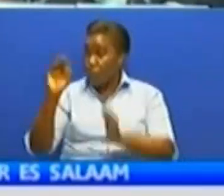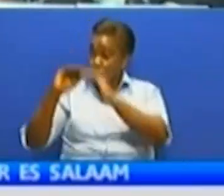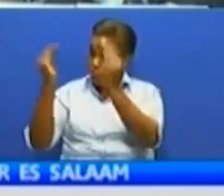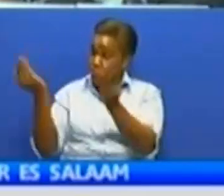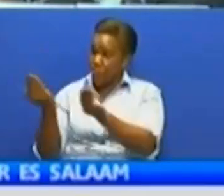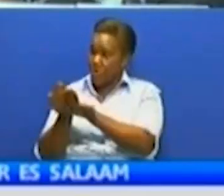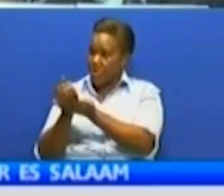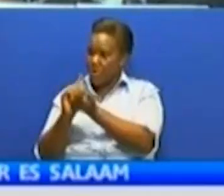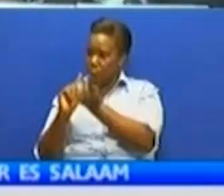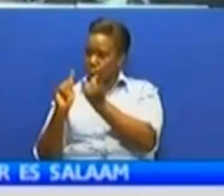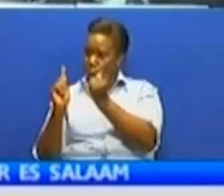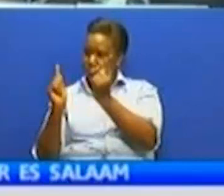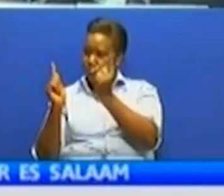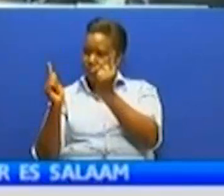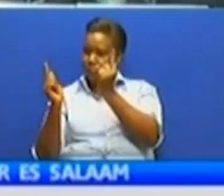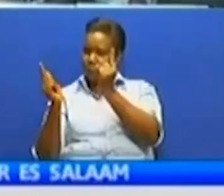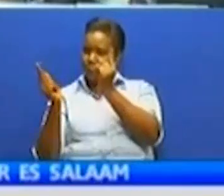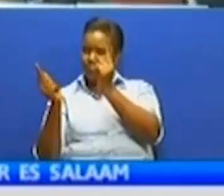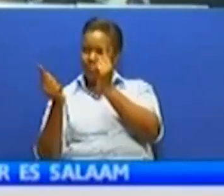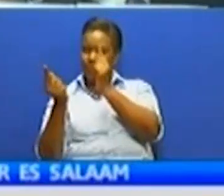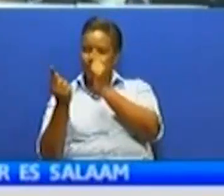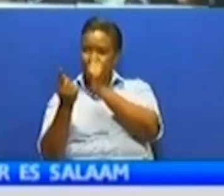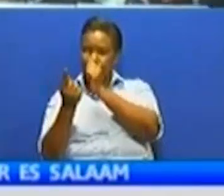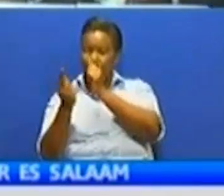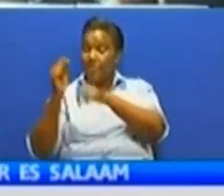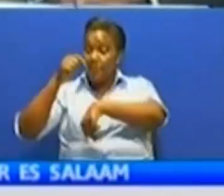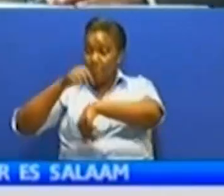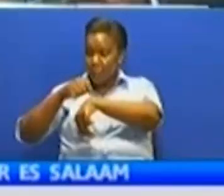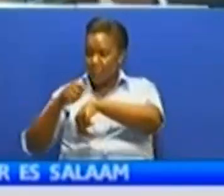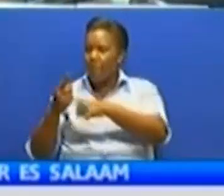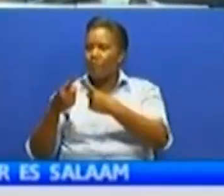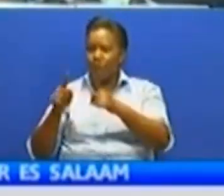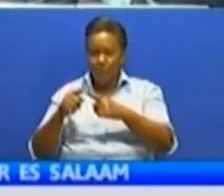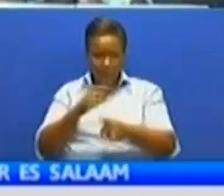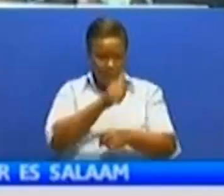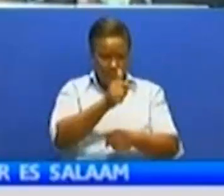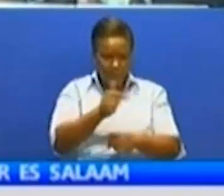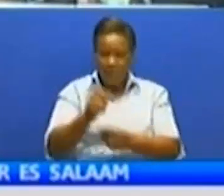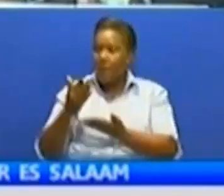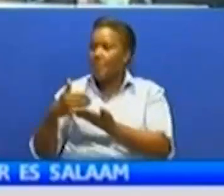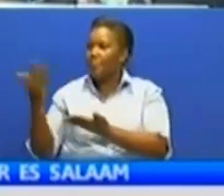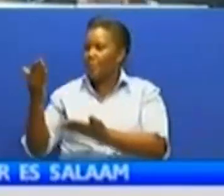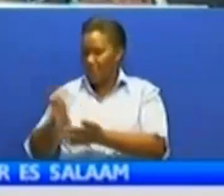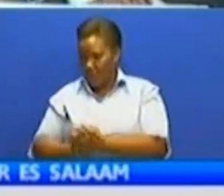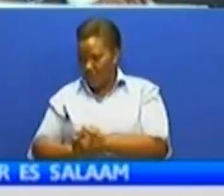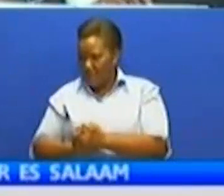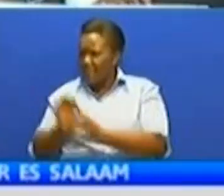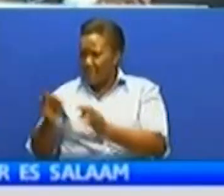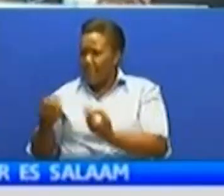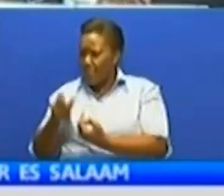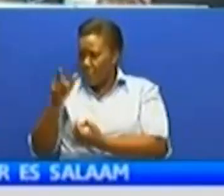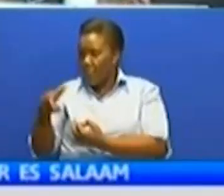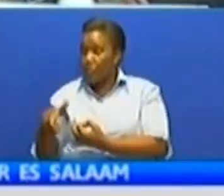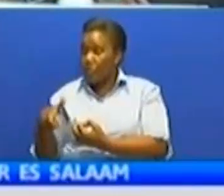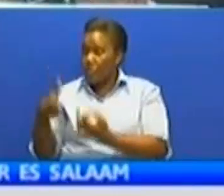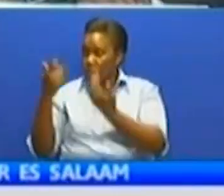muda unatofautiana, Tanzania na mataifa mengine yanatofautiana. Pengine wale ambao itakuwa ni usiku mnene, pengine wana fursa kubwa. Sawa, sasa angalia,